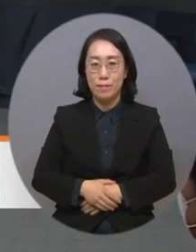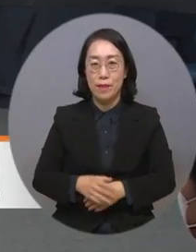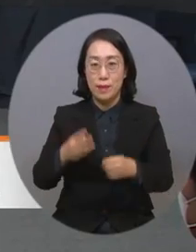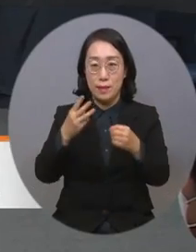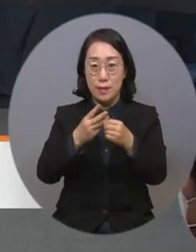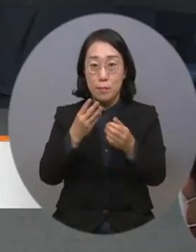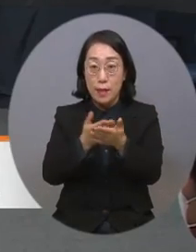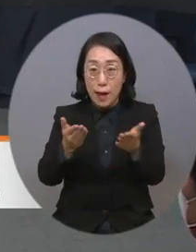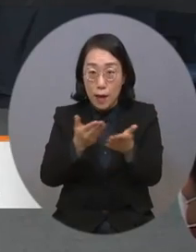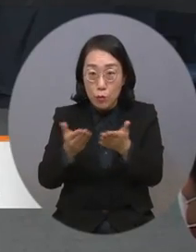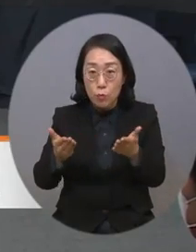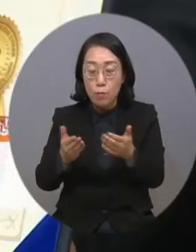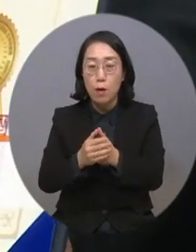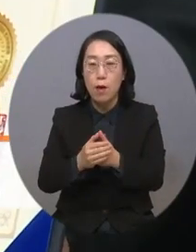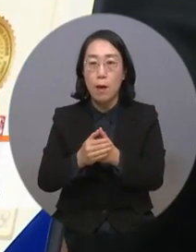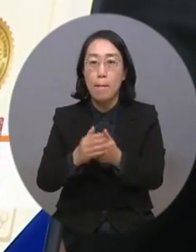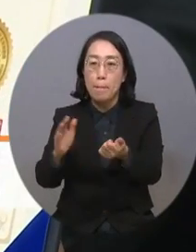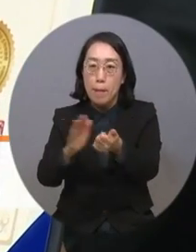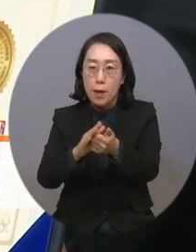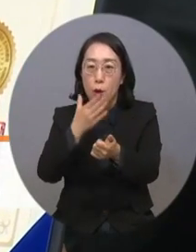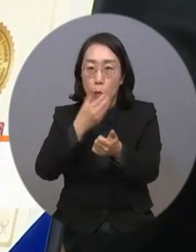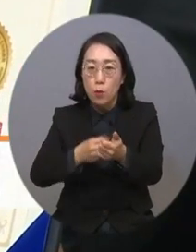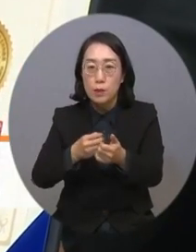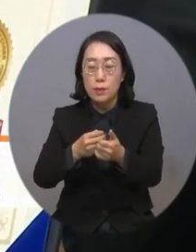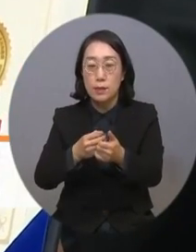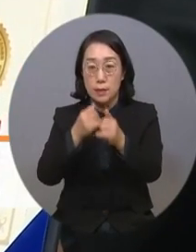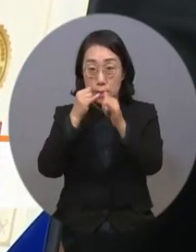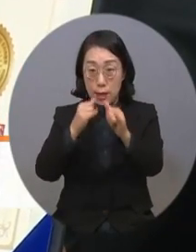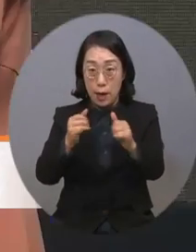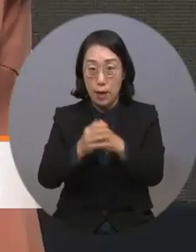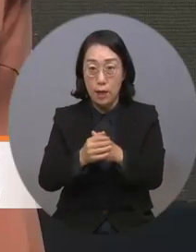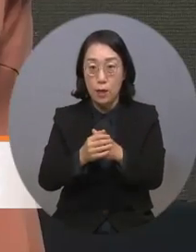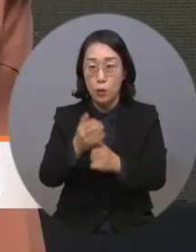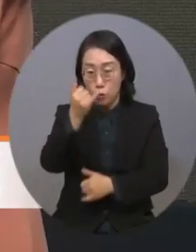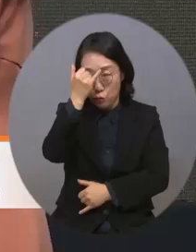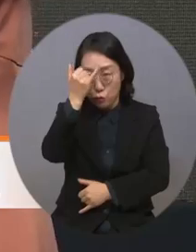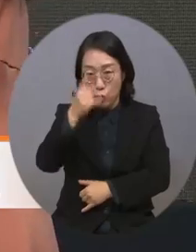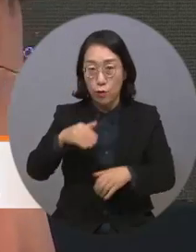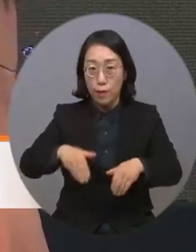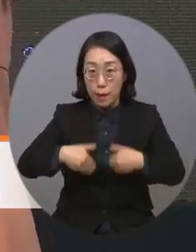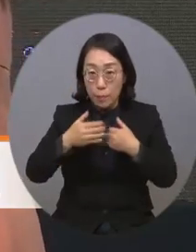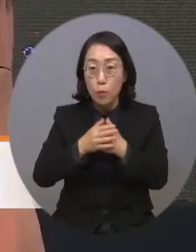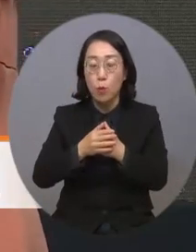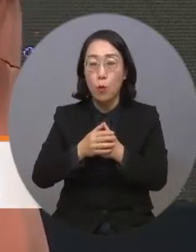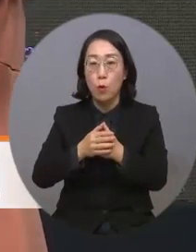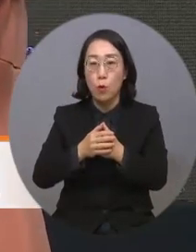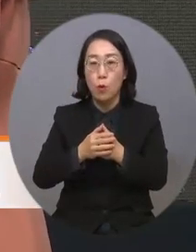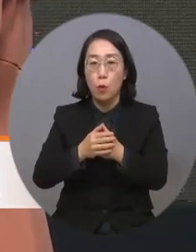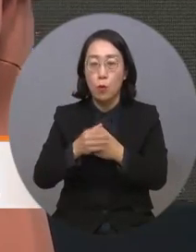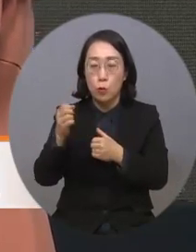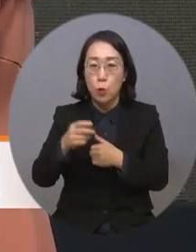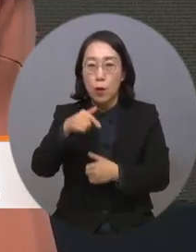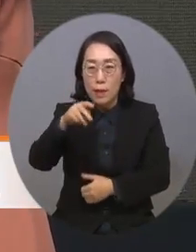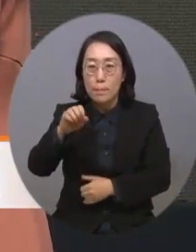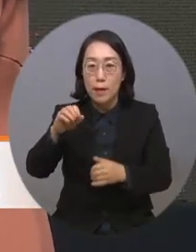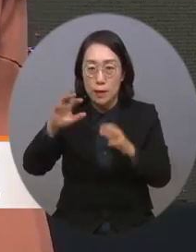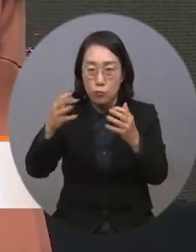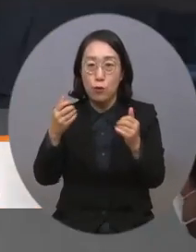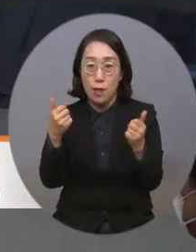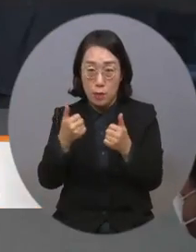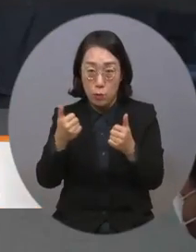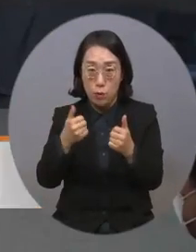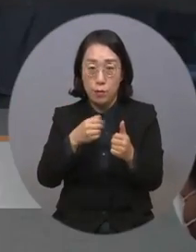제3회 나눔과 배려 복지대상은 양승조 충청남도 도지사와 김혜지 국회의원이 대상 수상자로